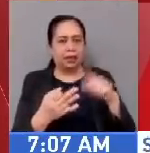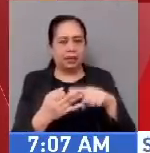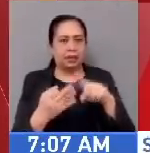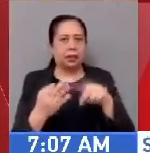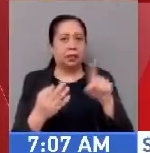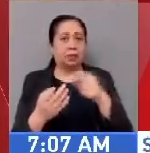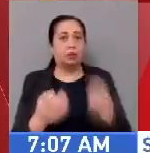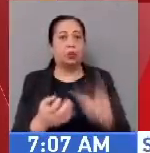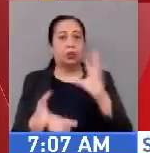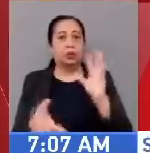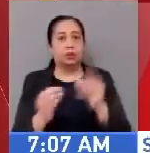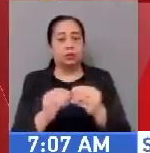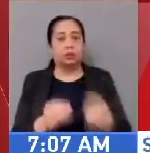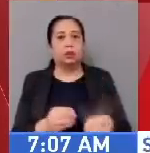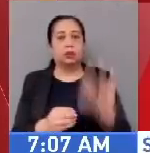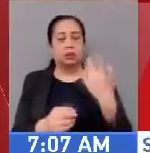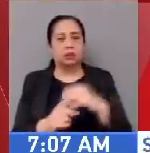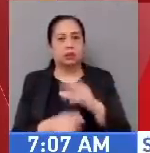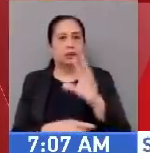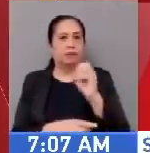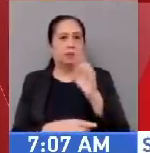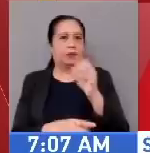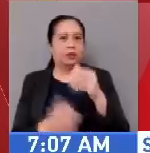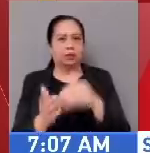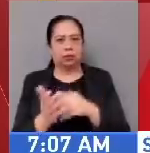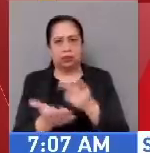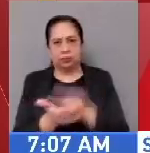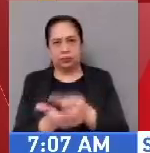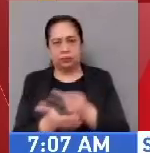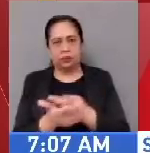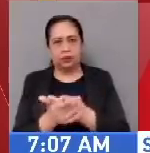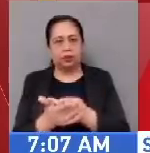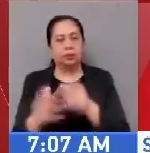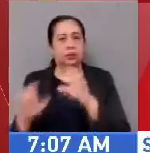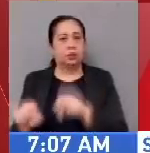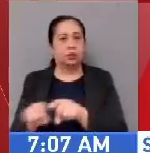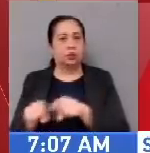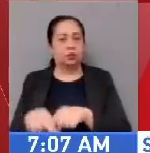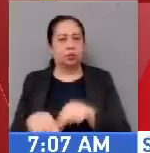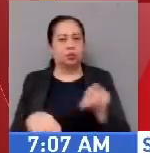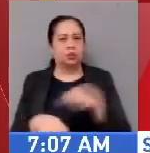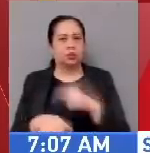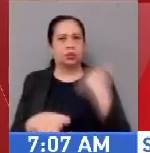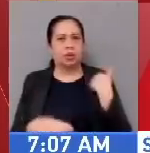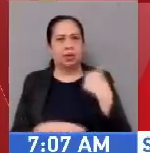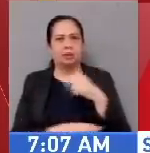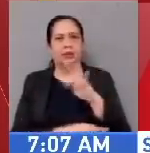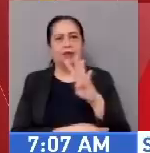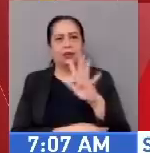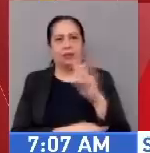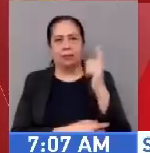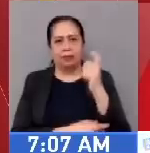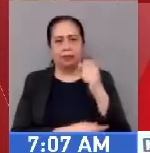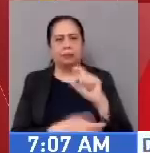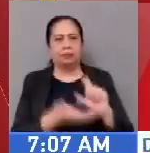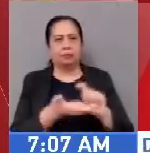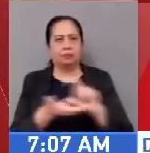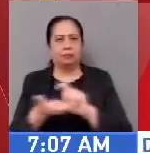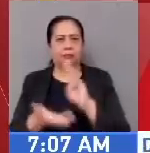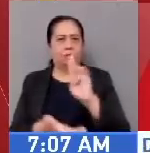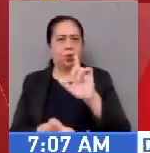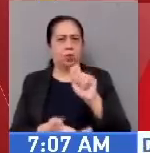aabot sa mahigit 15,000 pesos. Nakuha rin kay Kulet ang isang kalibre 45 at mga bala, pero hindi raw kanya mga